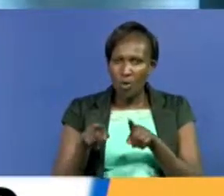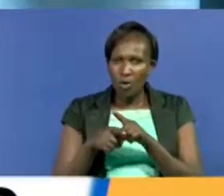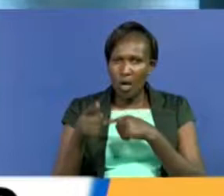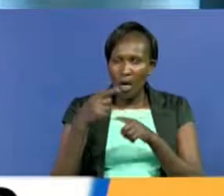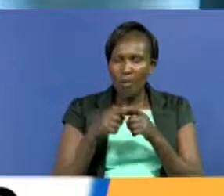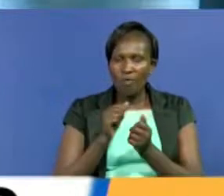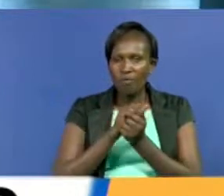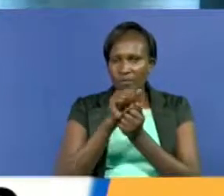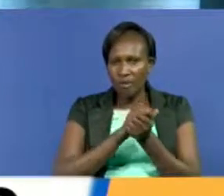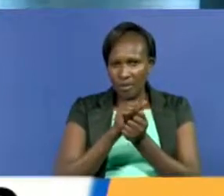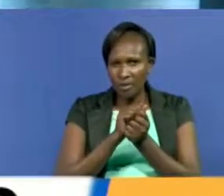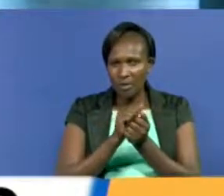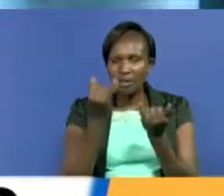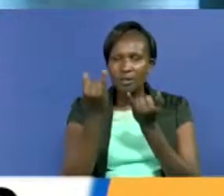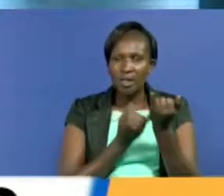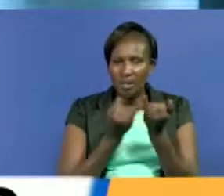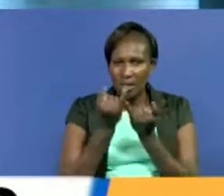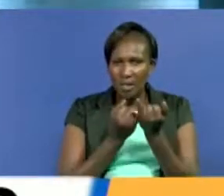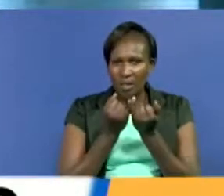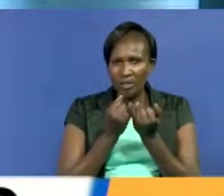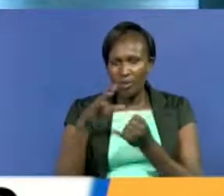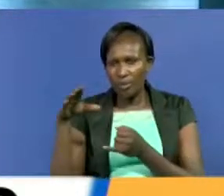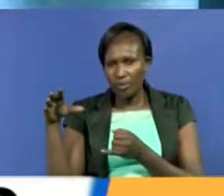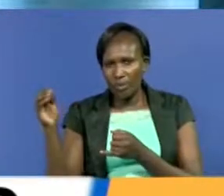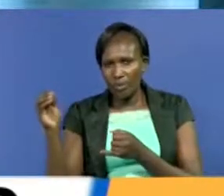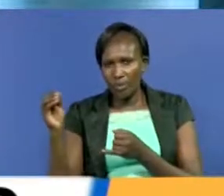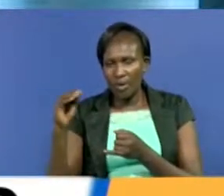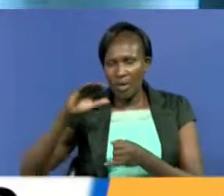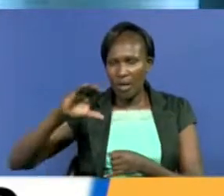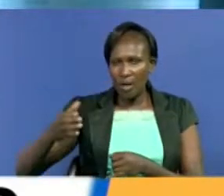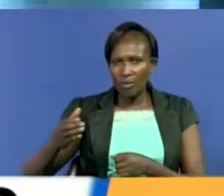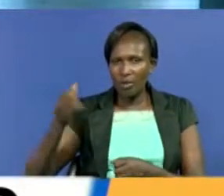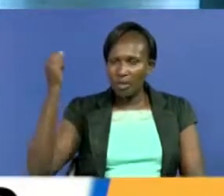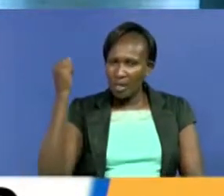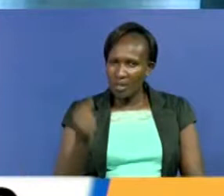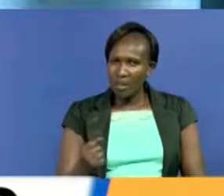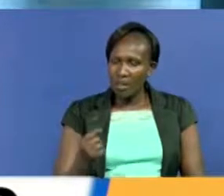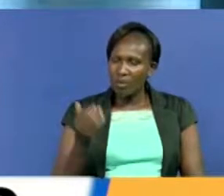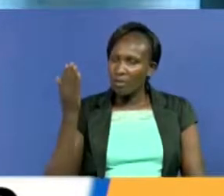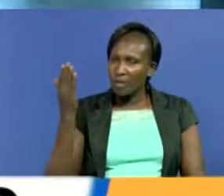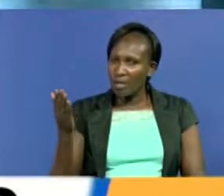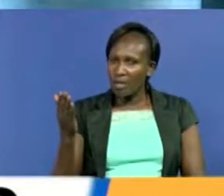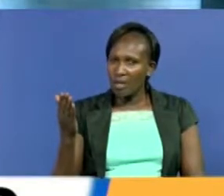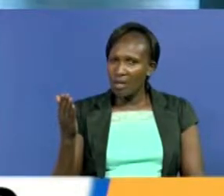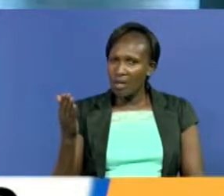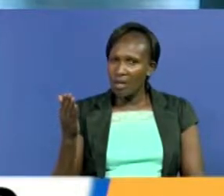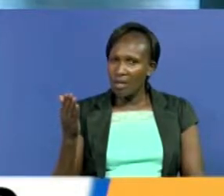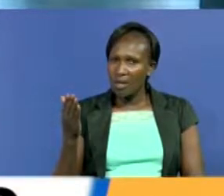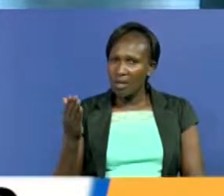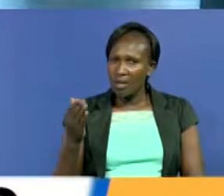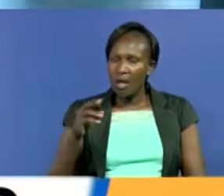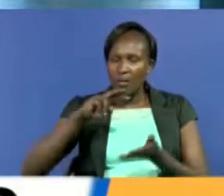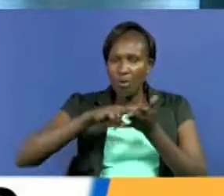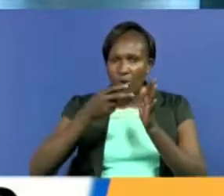Ijumaa, Jumamosi samahani, atakuwa anakwenda katika kaunti ya Kajiado. Katika kaunti ya Kajiado atakuwa anaenda kuzuru mradi